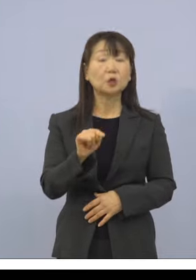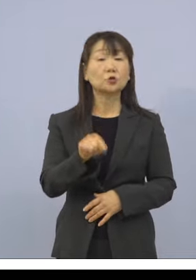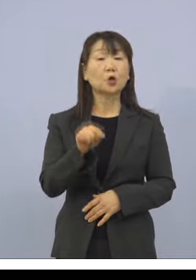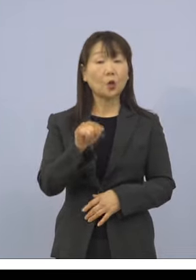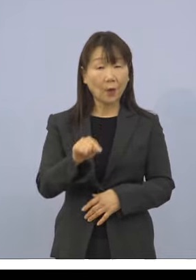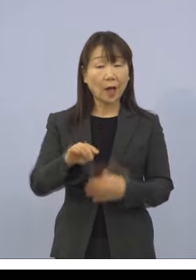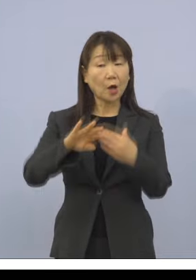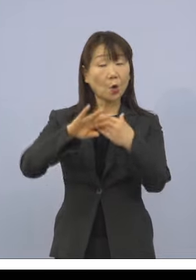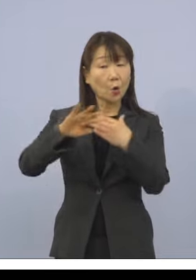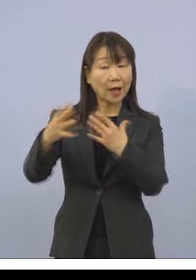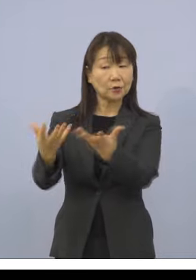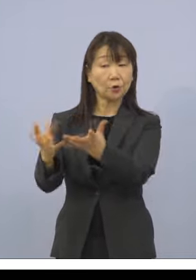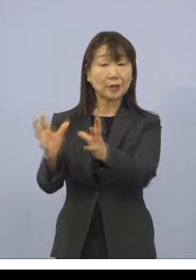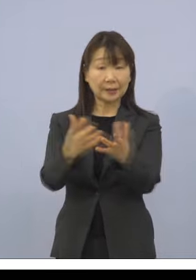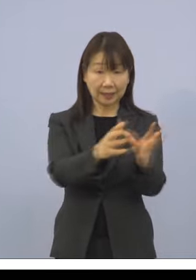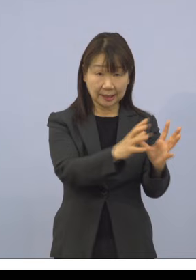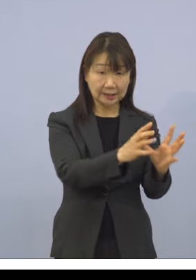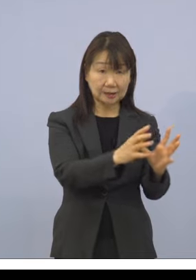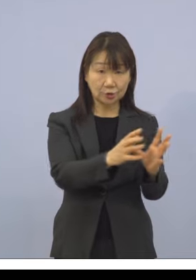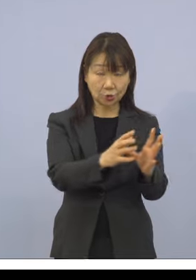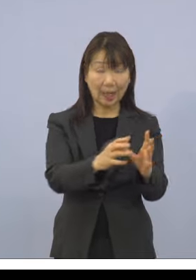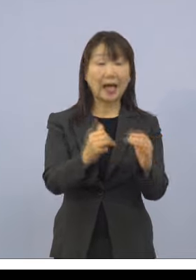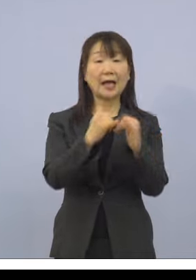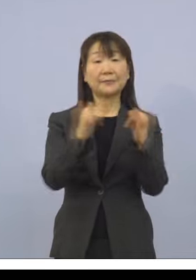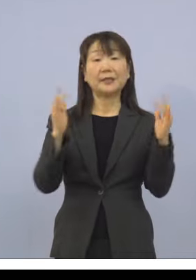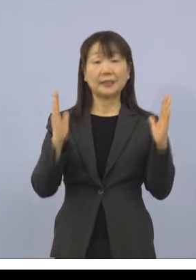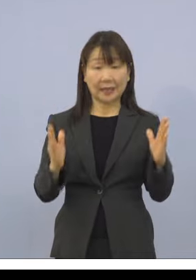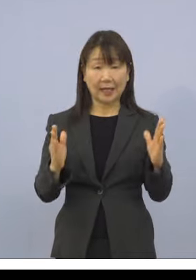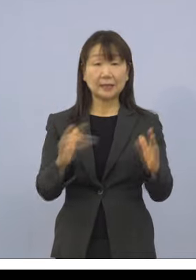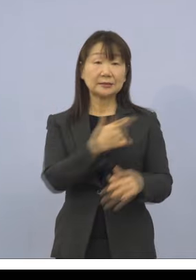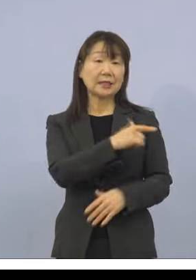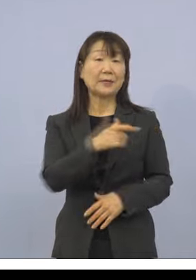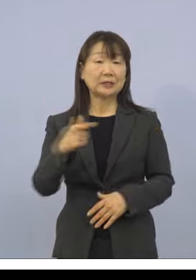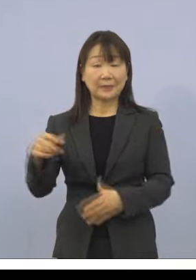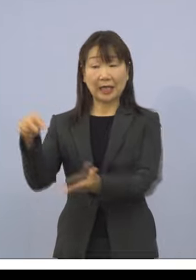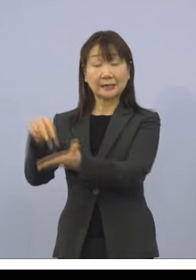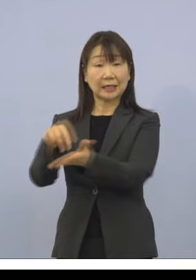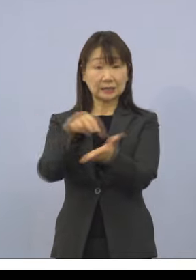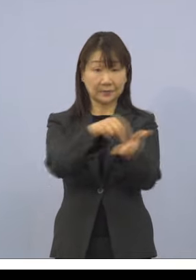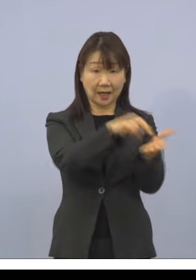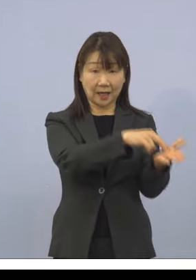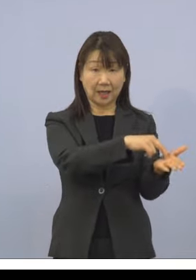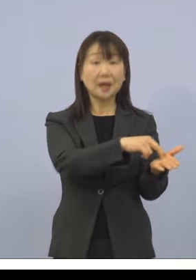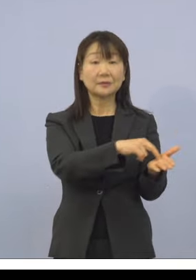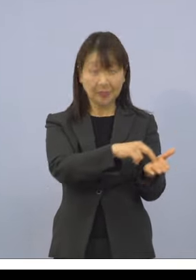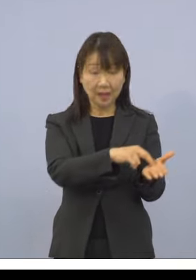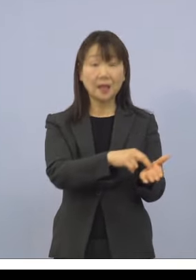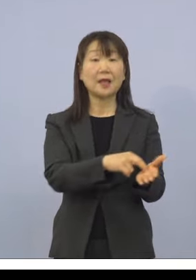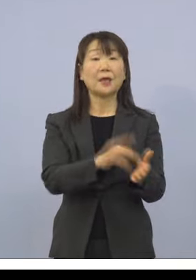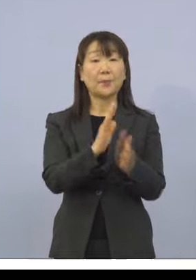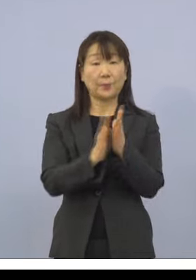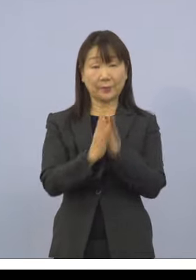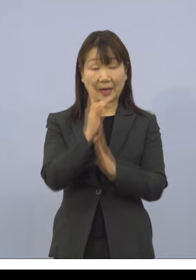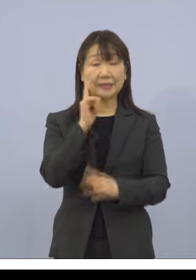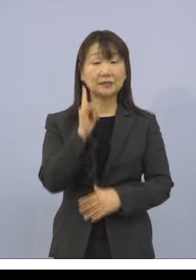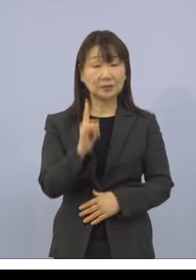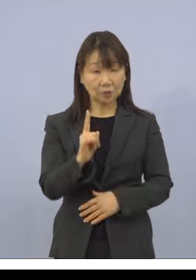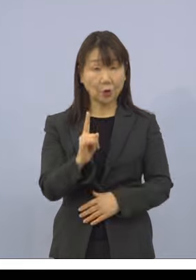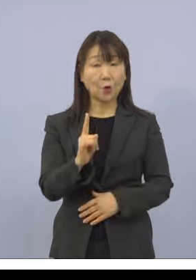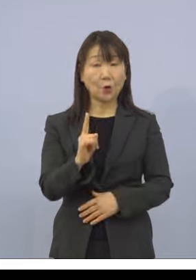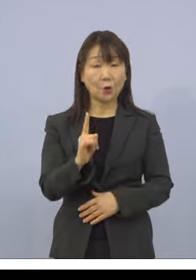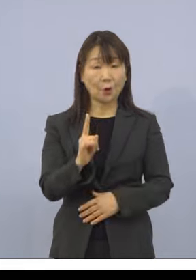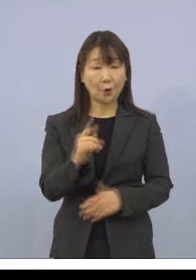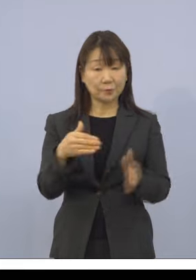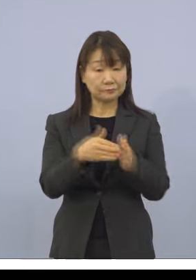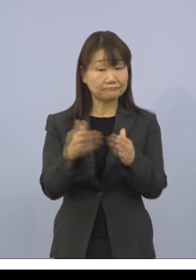郭団体、そしてまた民間、さまざまな立場でですね、もう今一度聖域なく